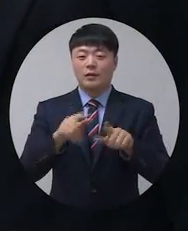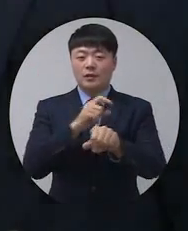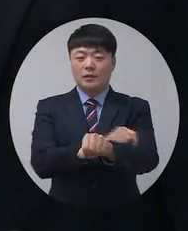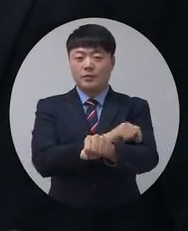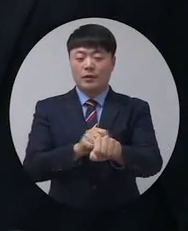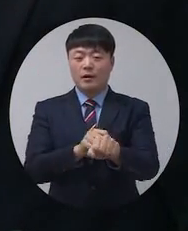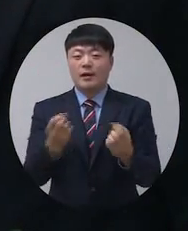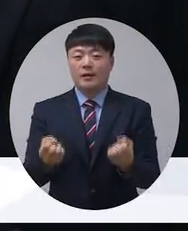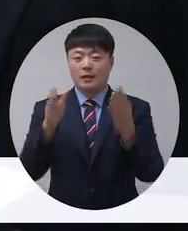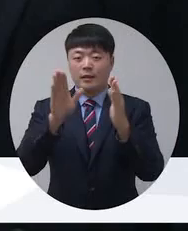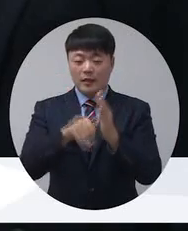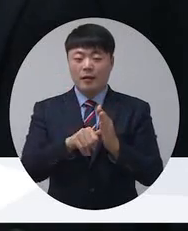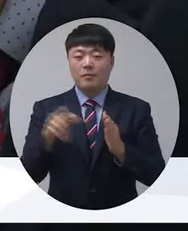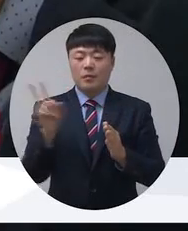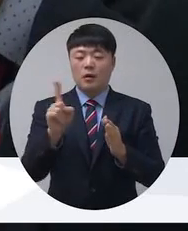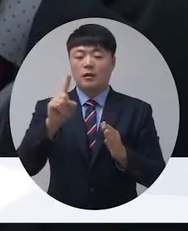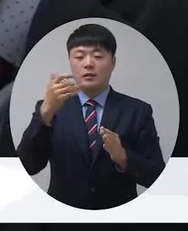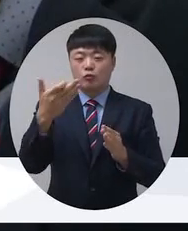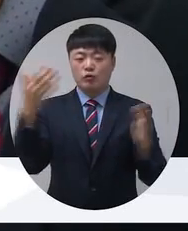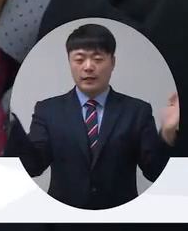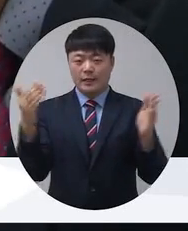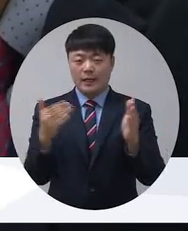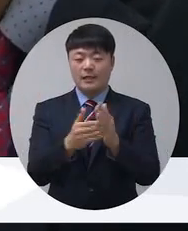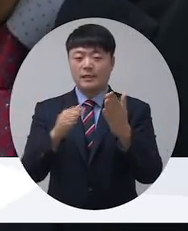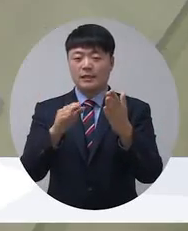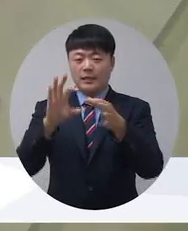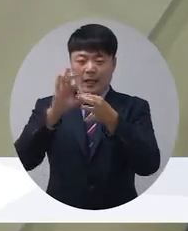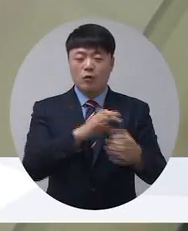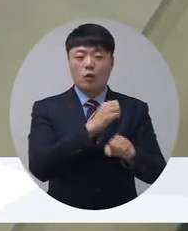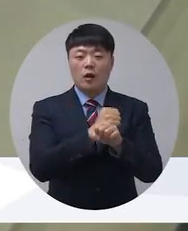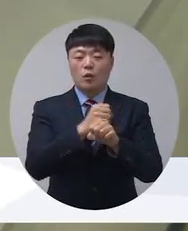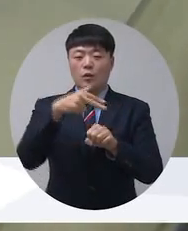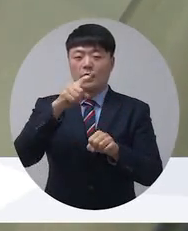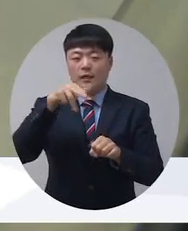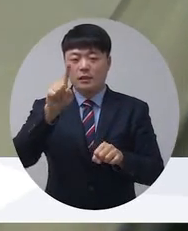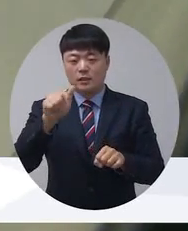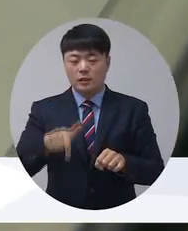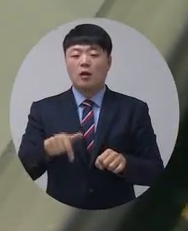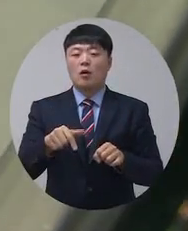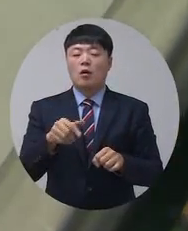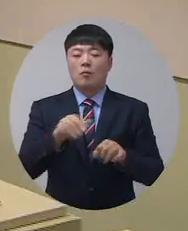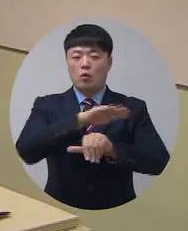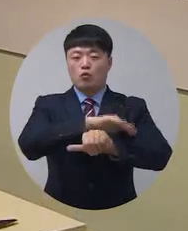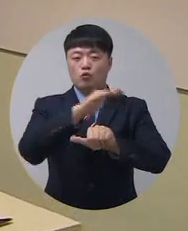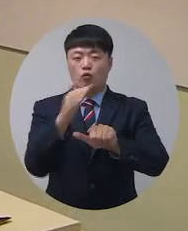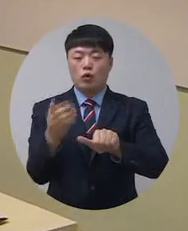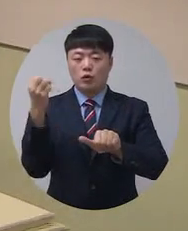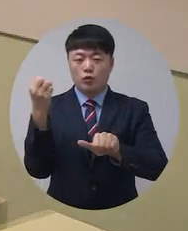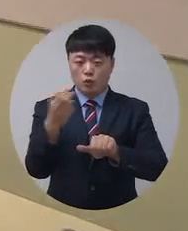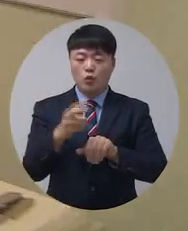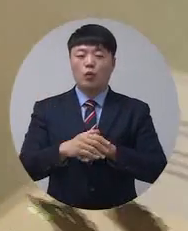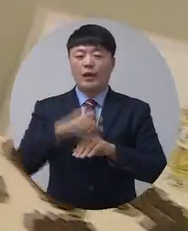특별 기획전은 12월 19일까지 계속되며 사적 제326호 옥전 고분군을 축조한